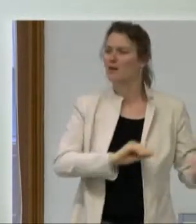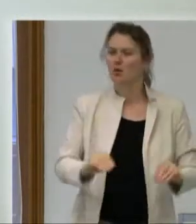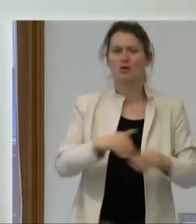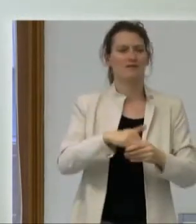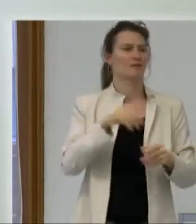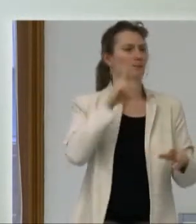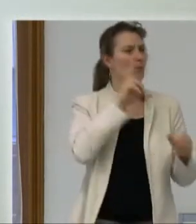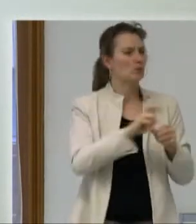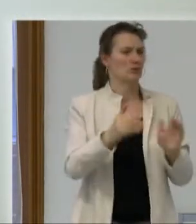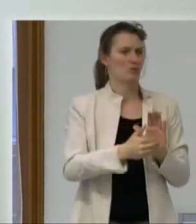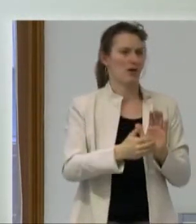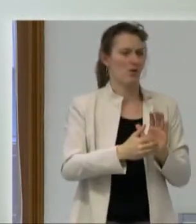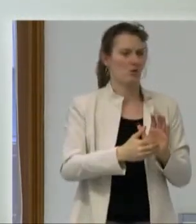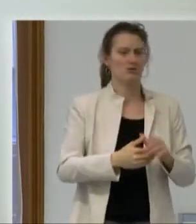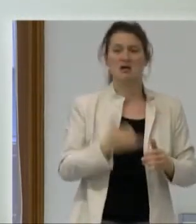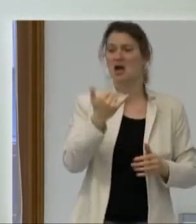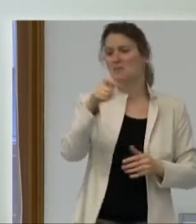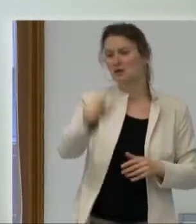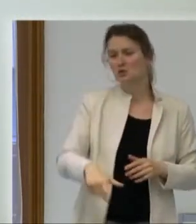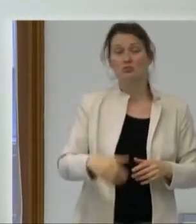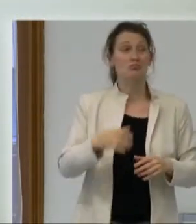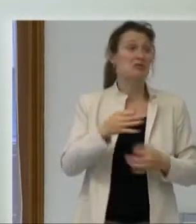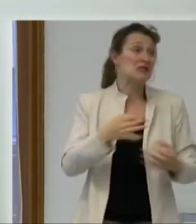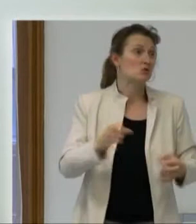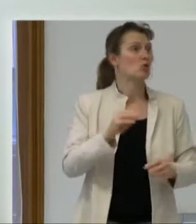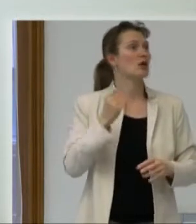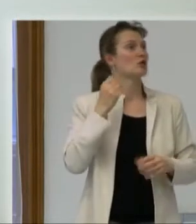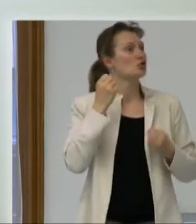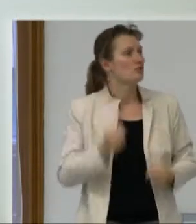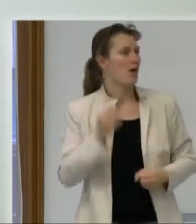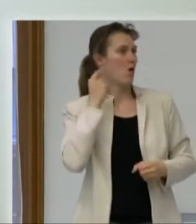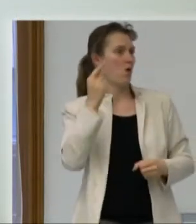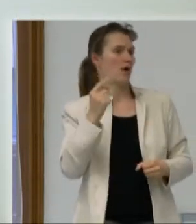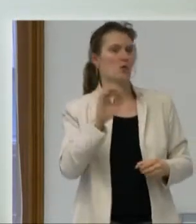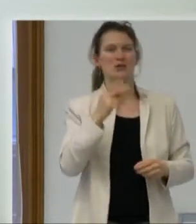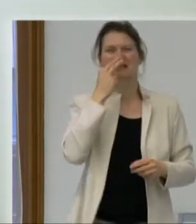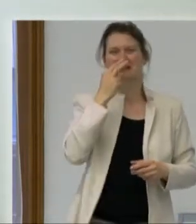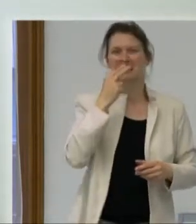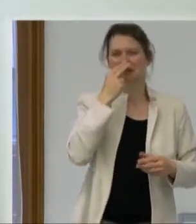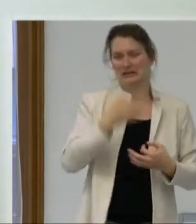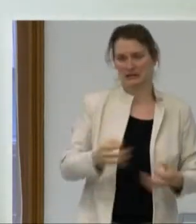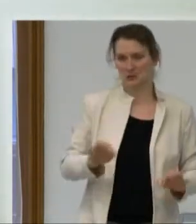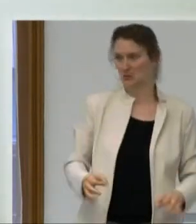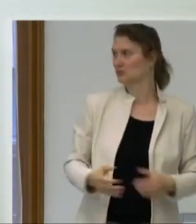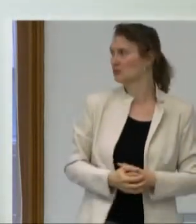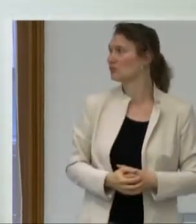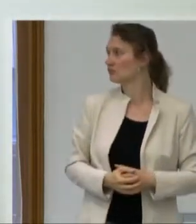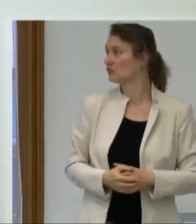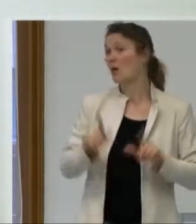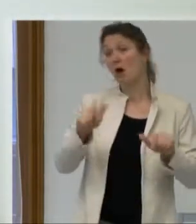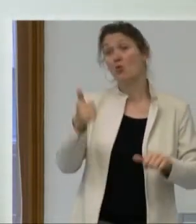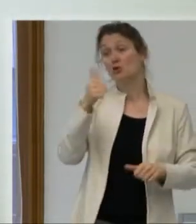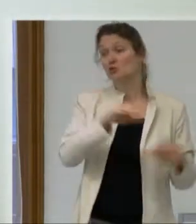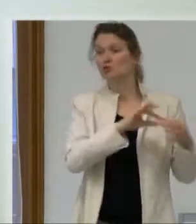denn zu berücksichtigen, wenn jemand nicht oder schwer hören oder nicht so gut sehen kann. Aber auch natürlich wieder